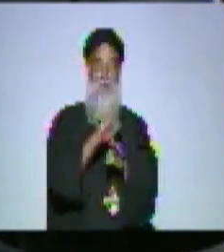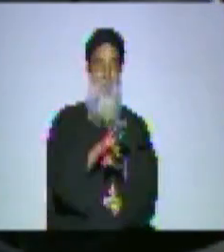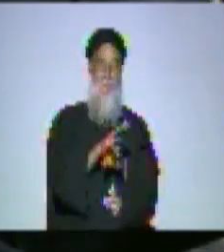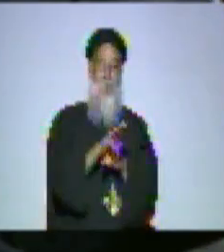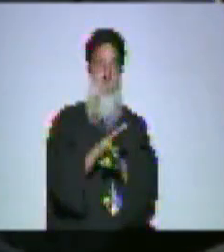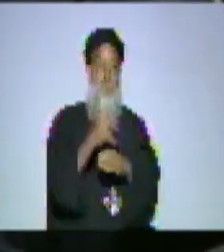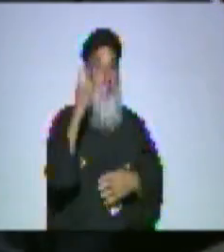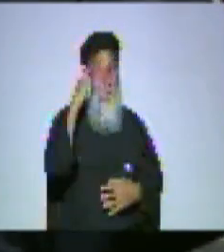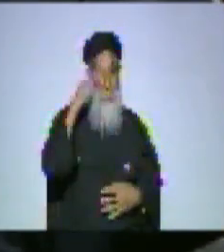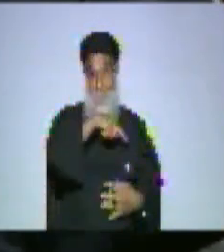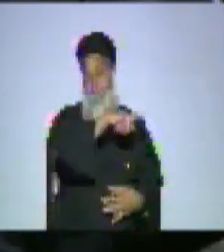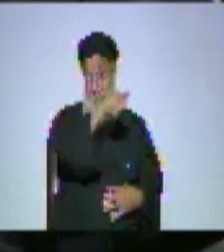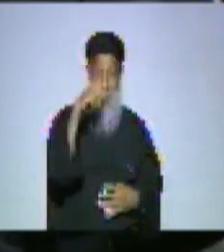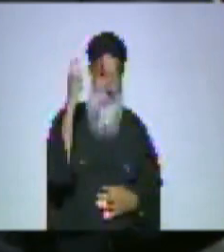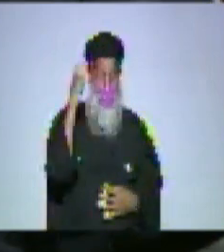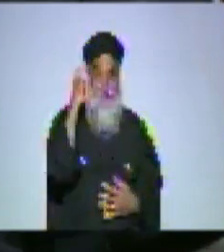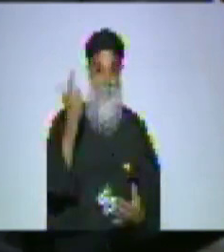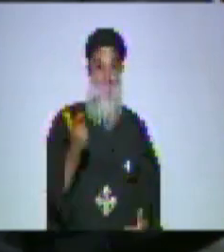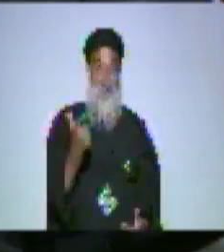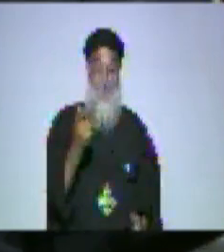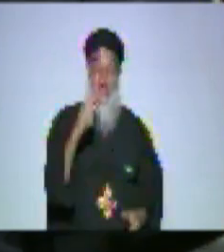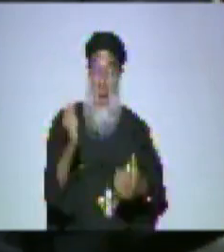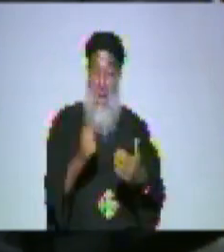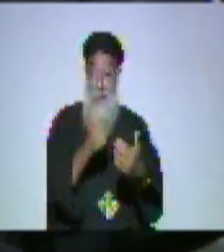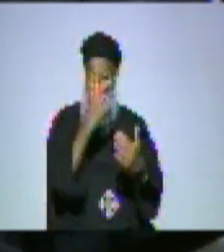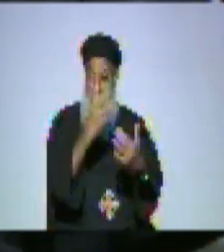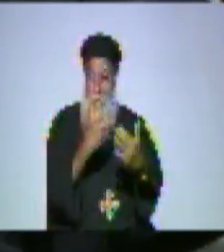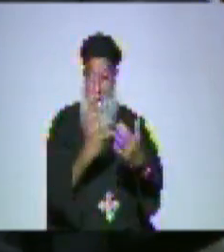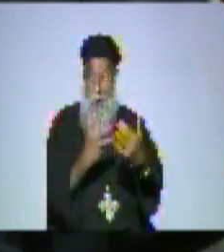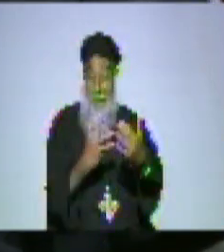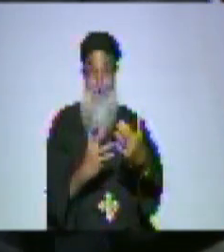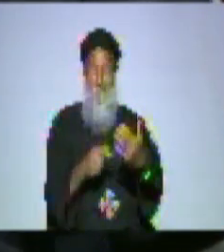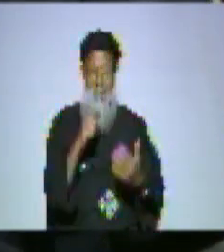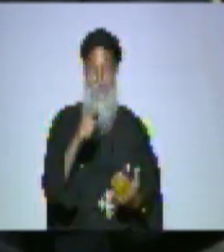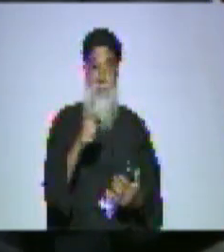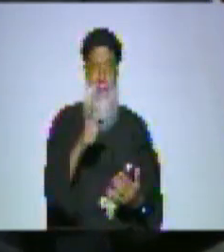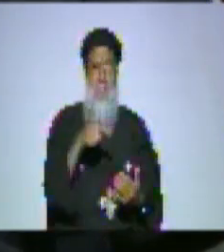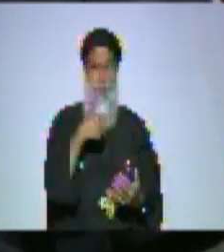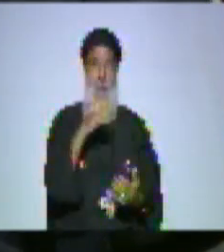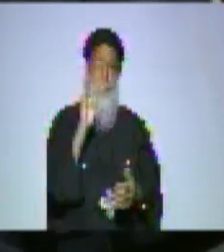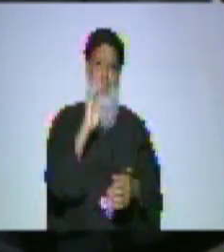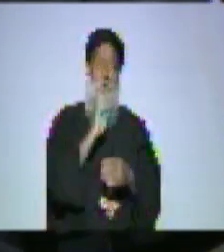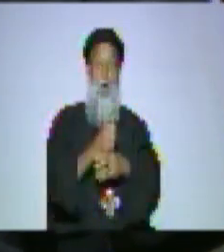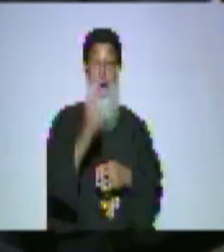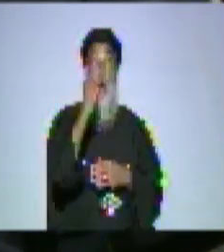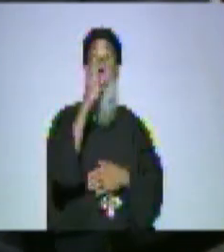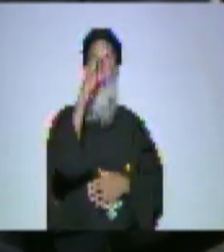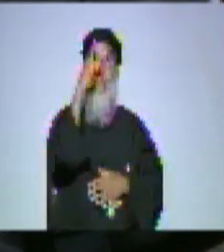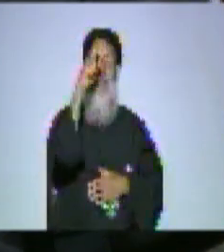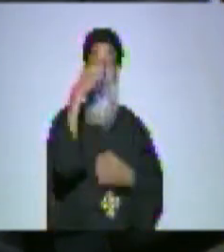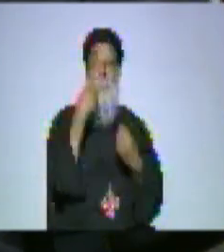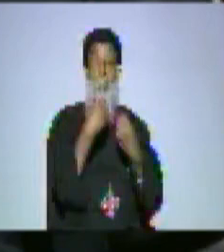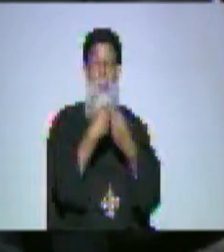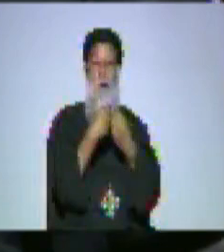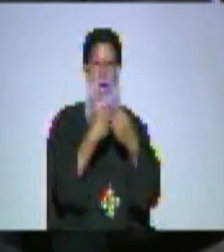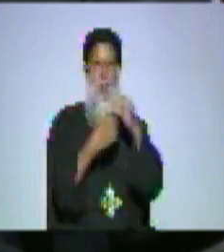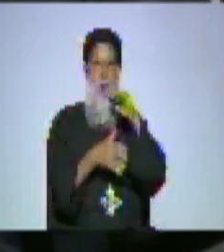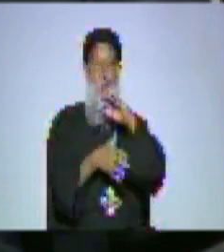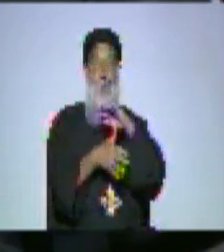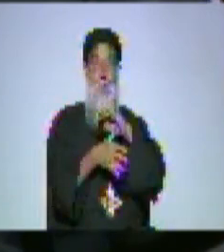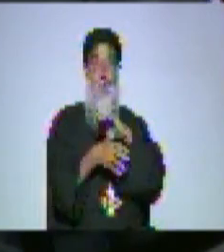الفائده تعم يعني تكلمنا عنها فيها عن قوه الله مع البابا شنوده